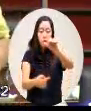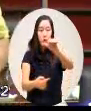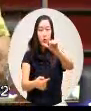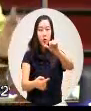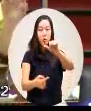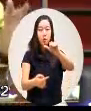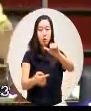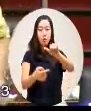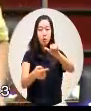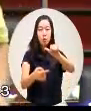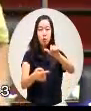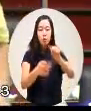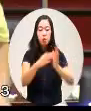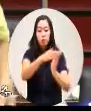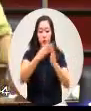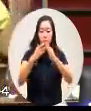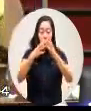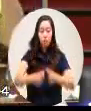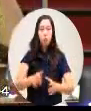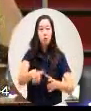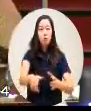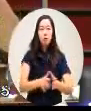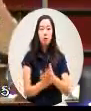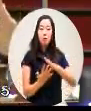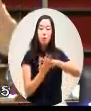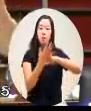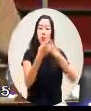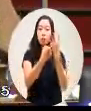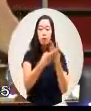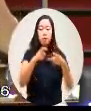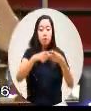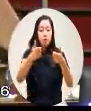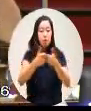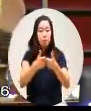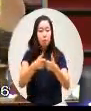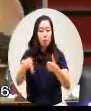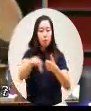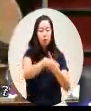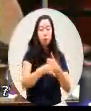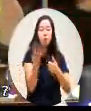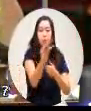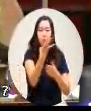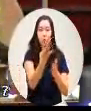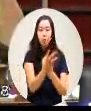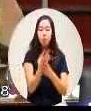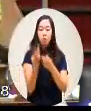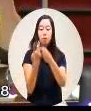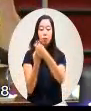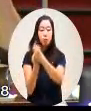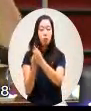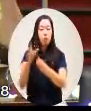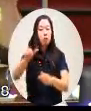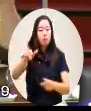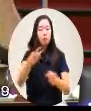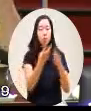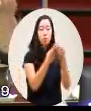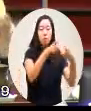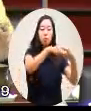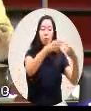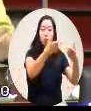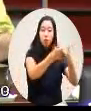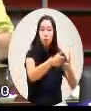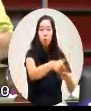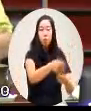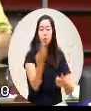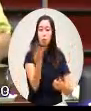他成立一个商业工会。咱高雄市有四个工会啦，四个会，两个到四个，两个工会啦，一个职业工会，一个商业